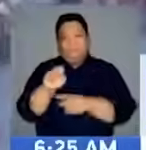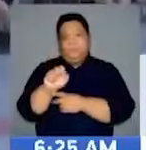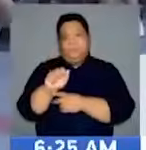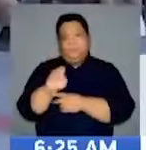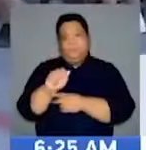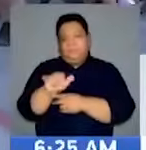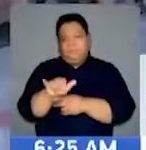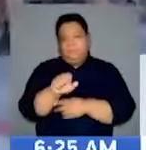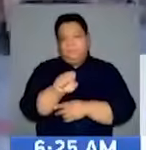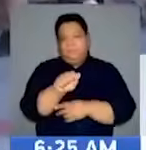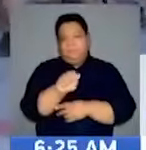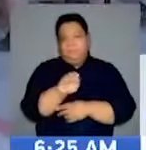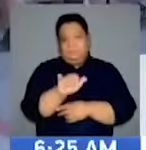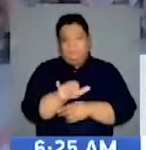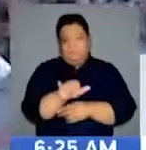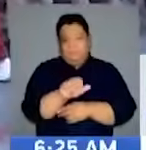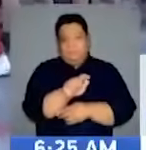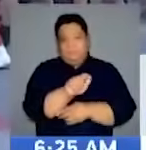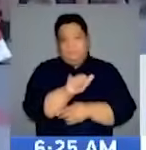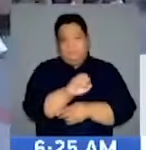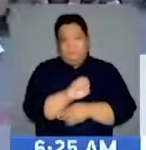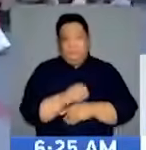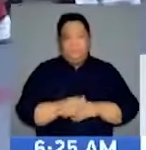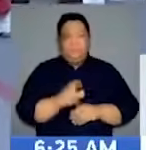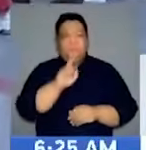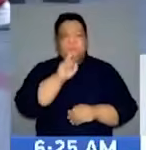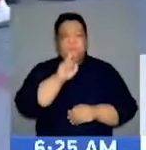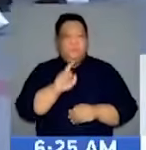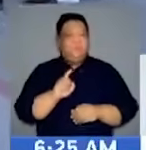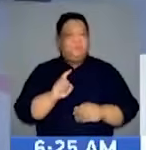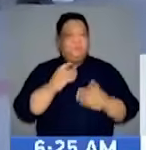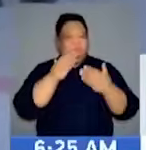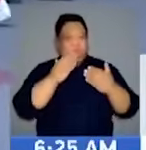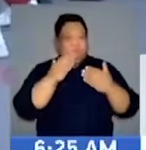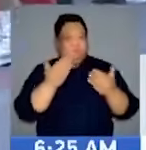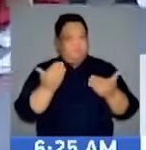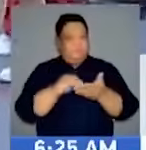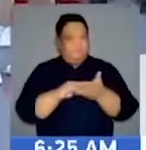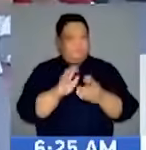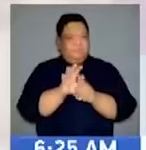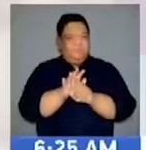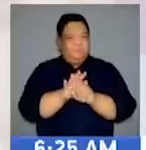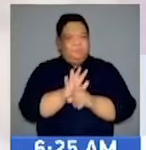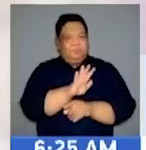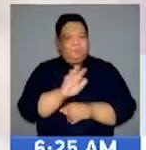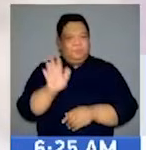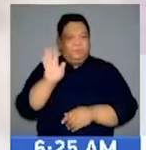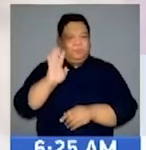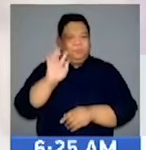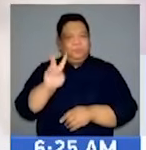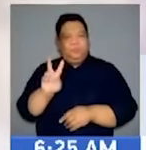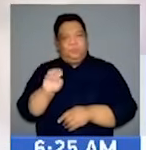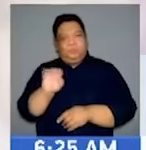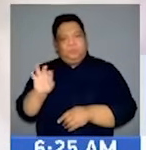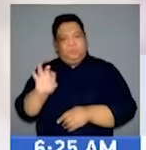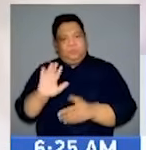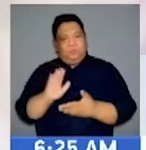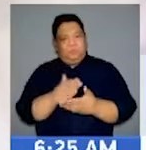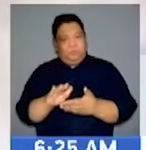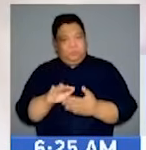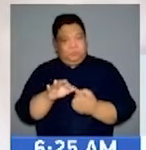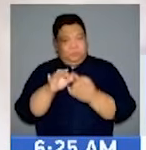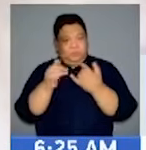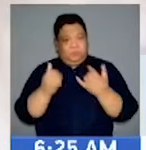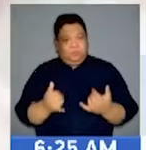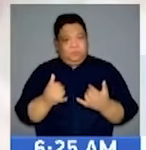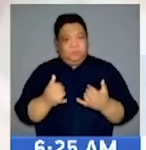ang pasasalamat ni Marian sa muling pagsikat ng 2009 song niya, lalo na ngayon siya'y nasa kanyang TikTokerist era.